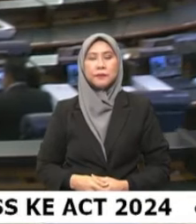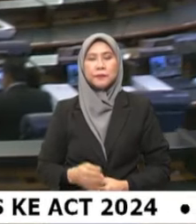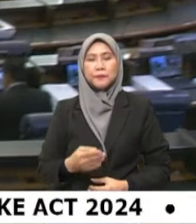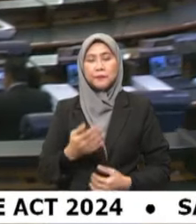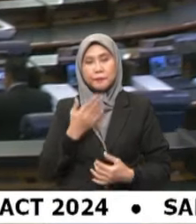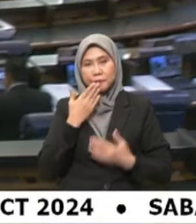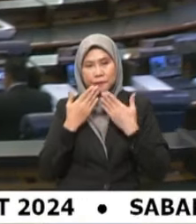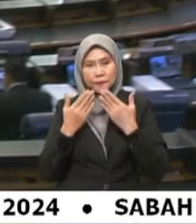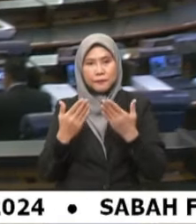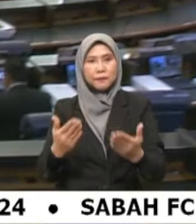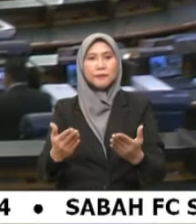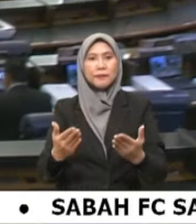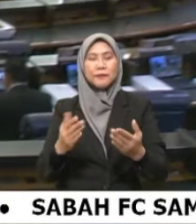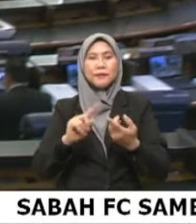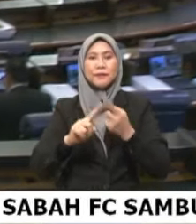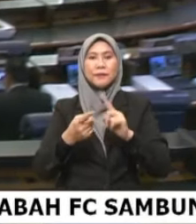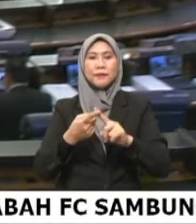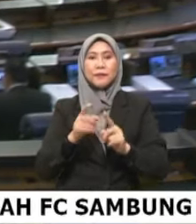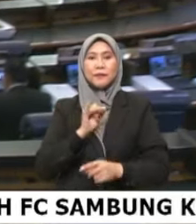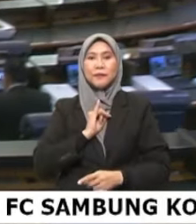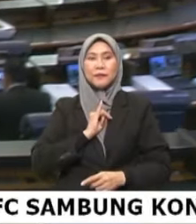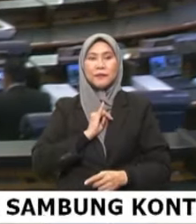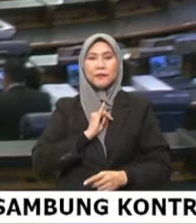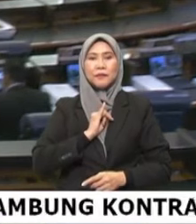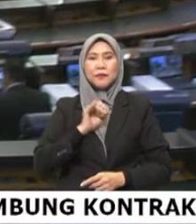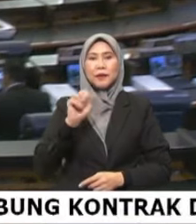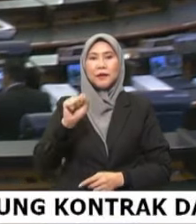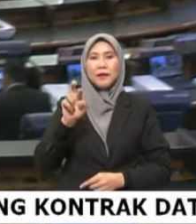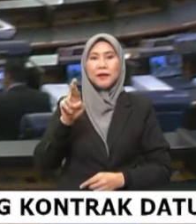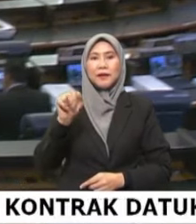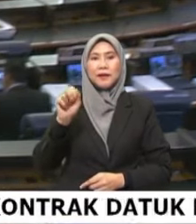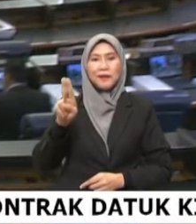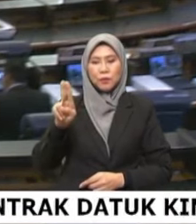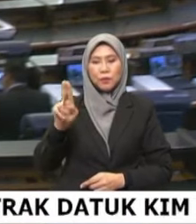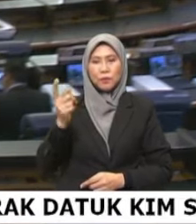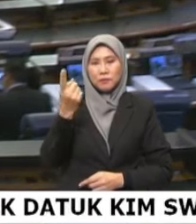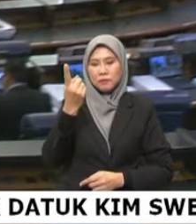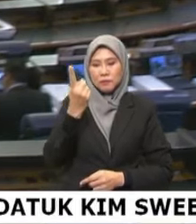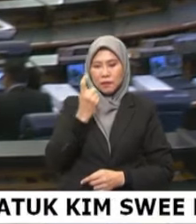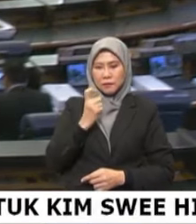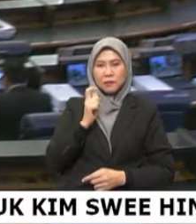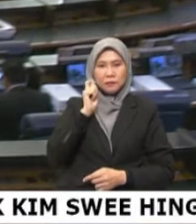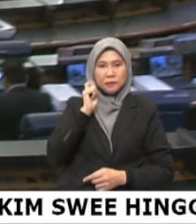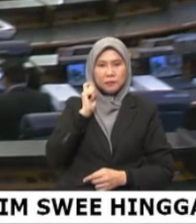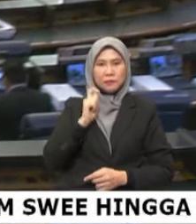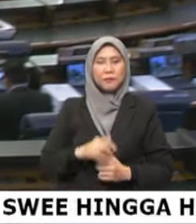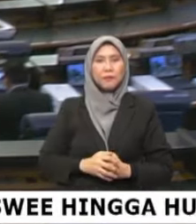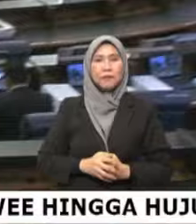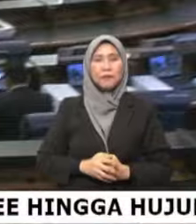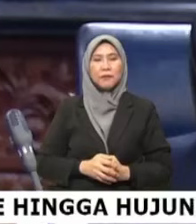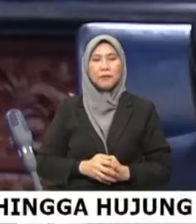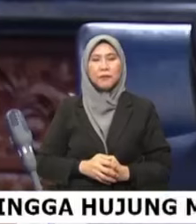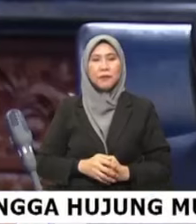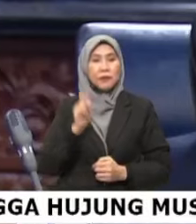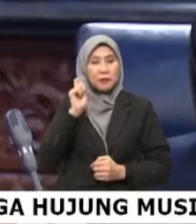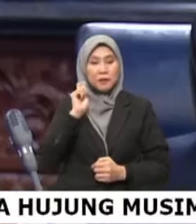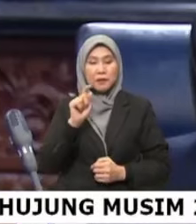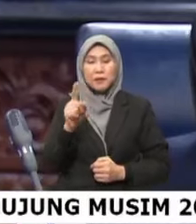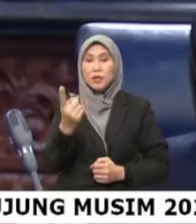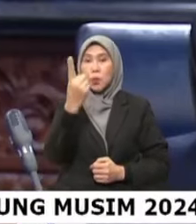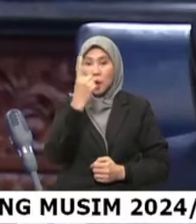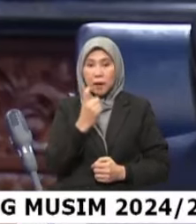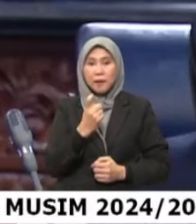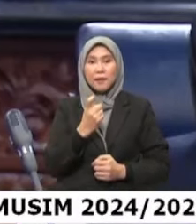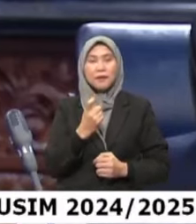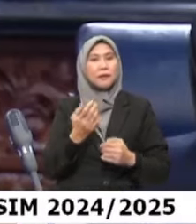Bismillahirrahmanirrahim. Terima kasih kepada sahabat saya Yang Berhormat Arau di atas soalan. Memandangkan soalan Yang Berhormat Arau ini